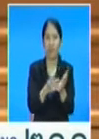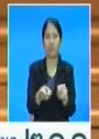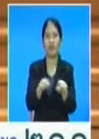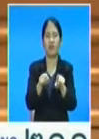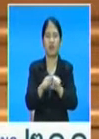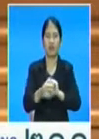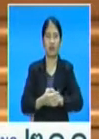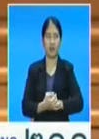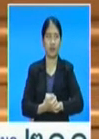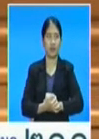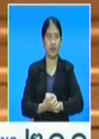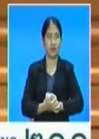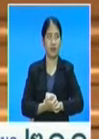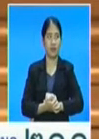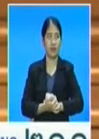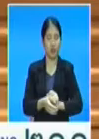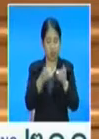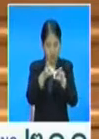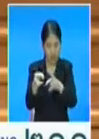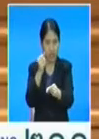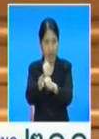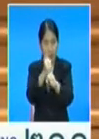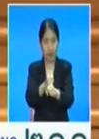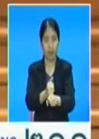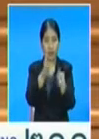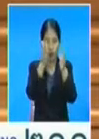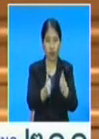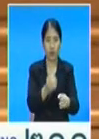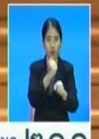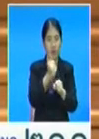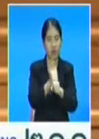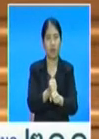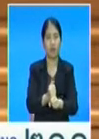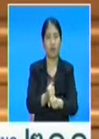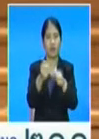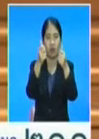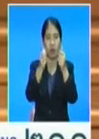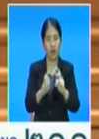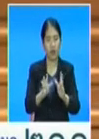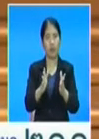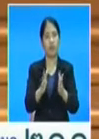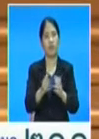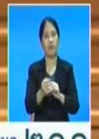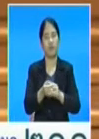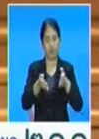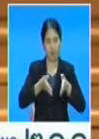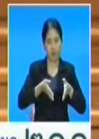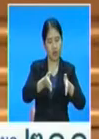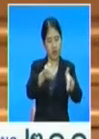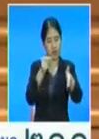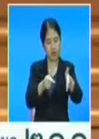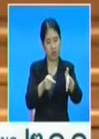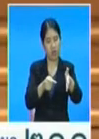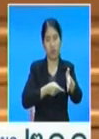ลุกขกรรมก็ดีลุกขกรก็ดีต้องมีความรู้ครับต้องมีแบบเลยครับถนนเส้นนี้จะตัดแบบไหนกี่องศาสั้นยาวเท่า